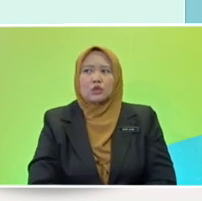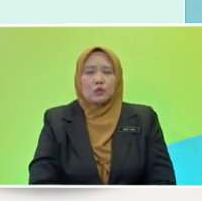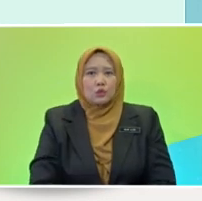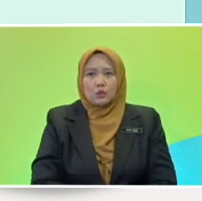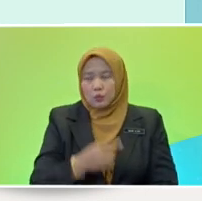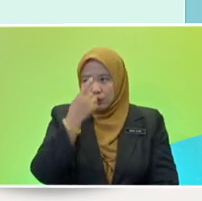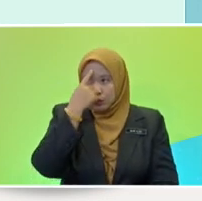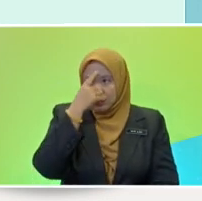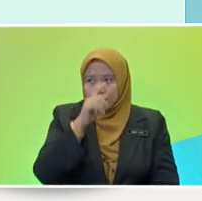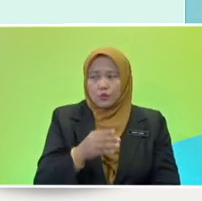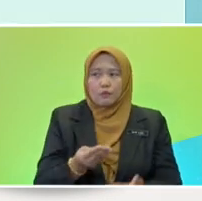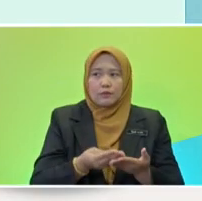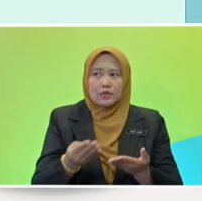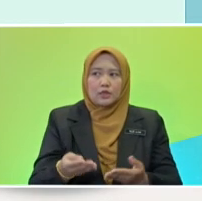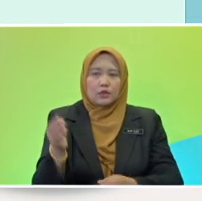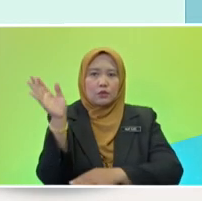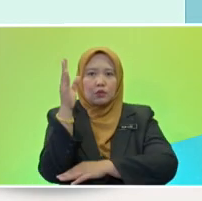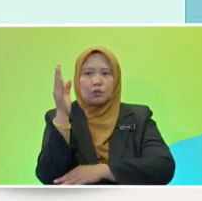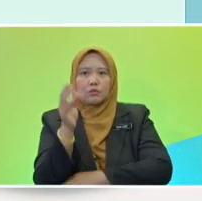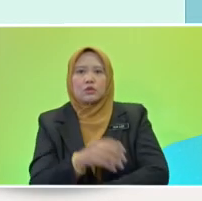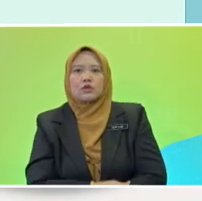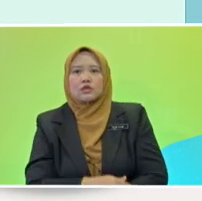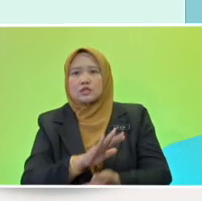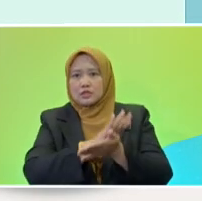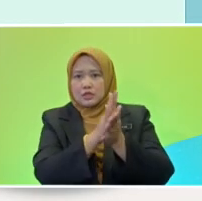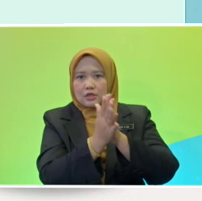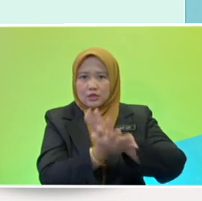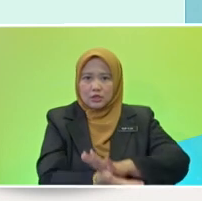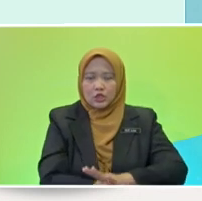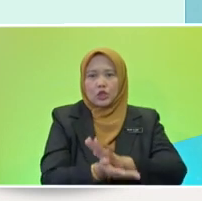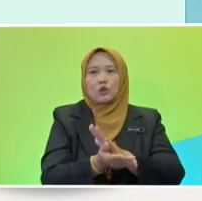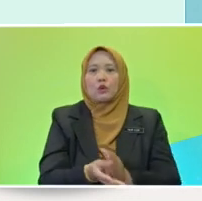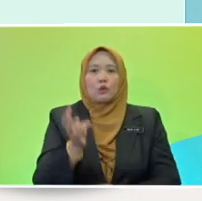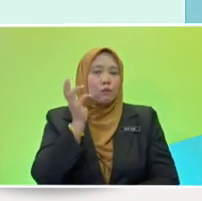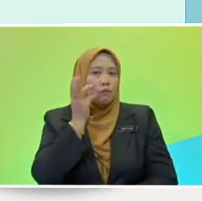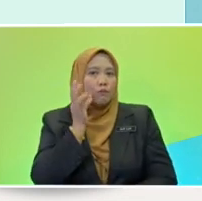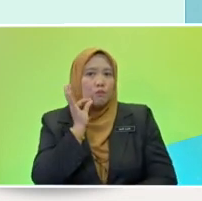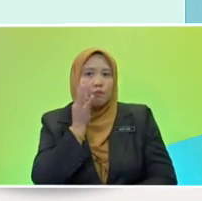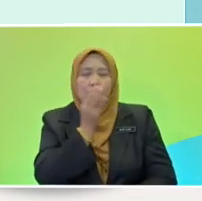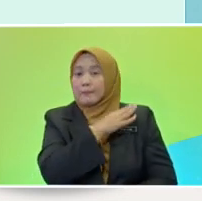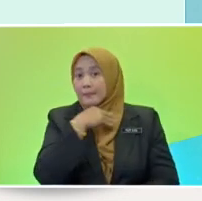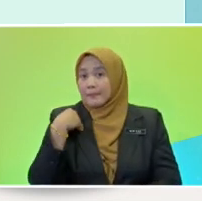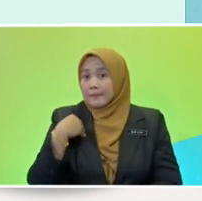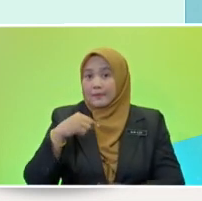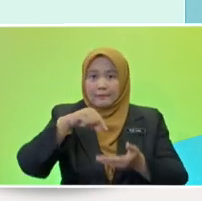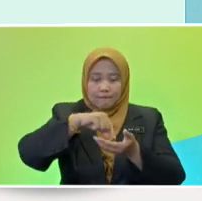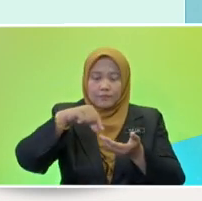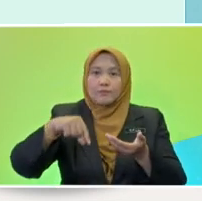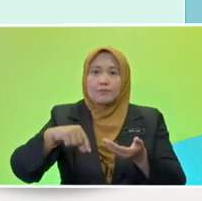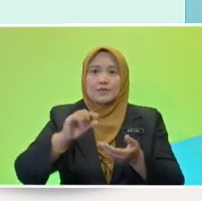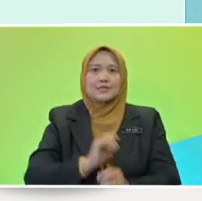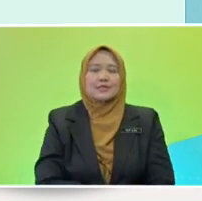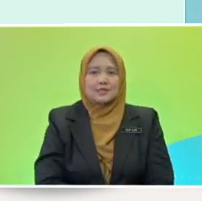dan akan bertukar menjadi buah dan biji benih Jadi sebenarnya buah dan biji